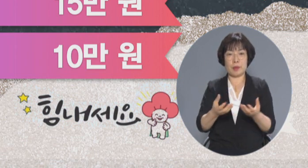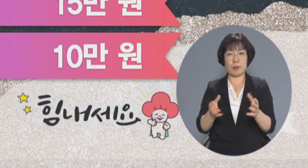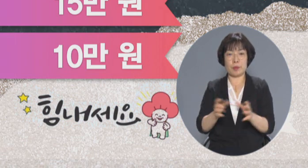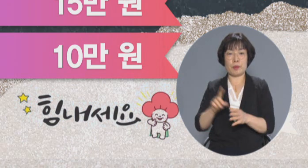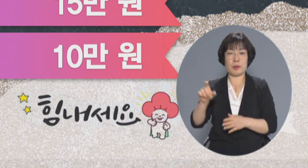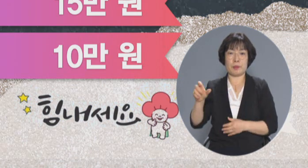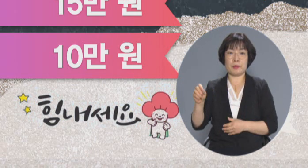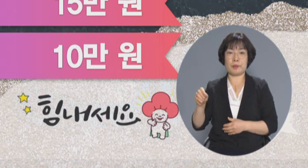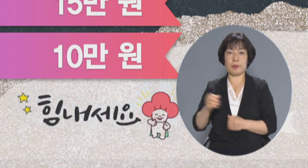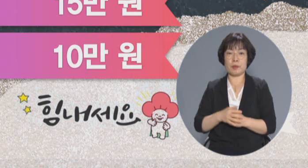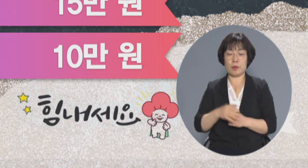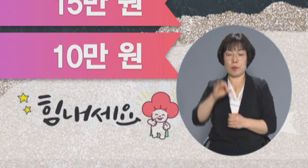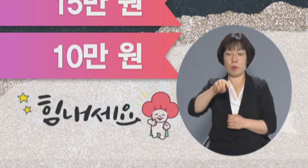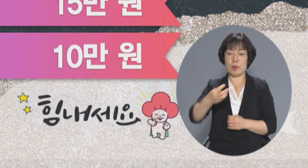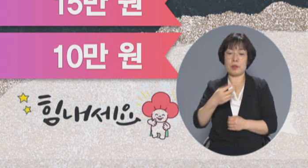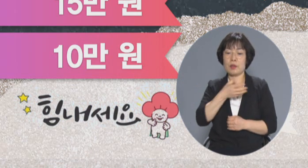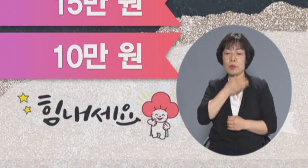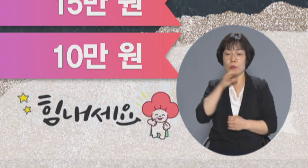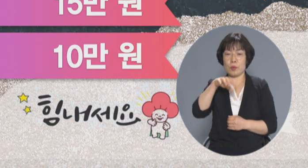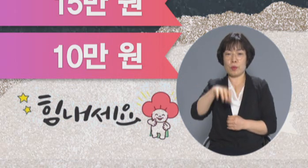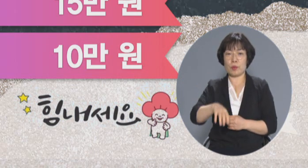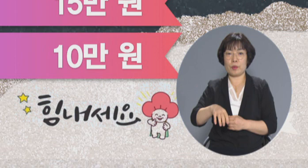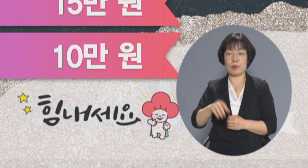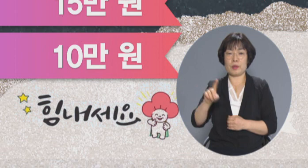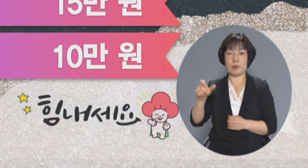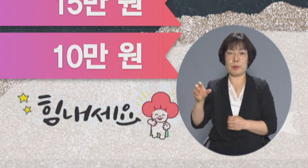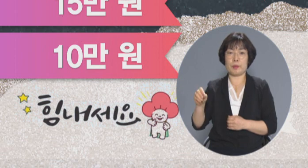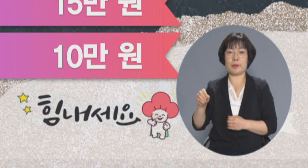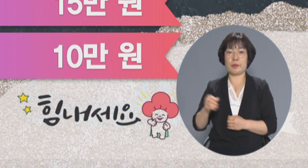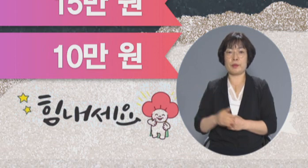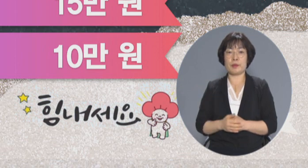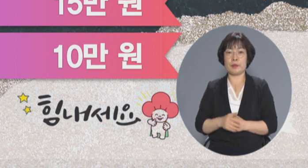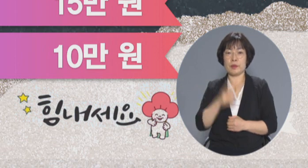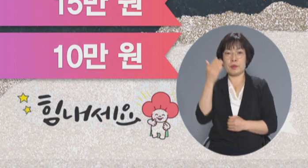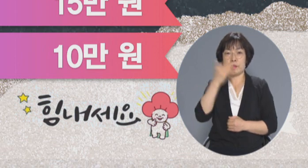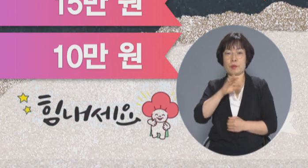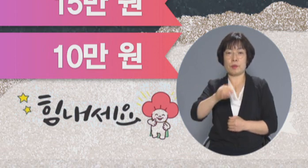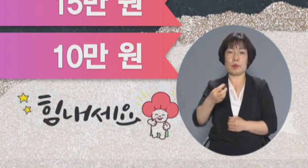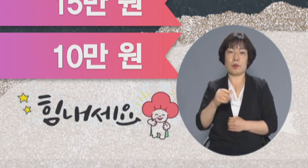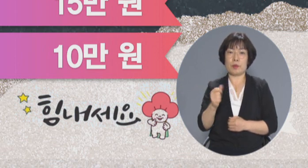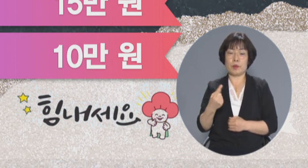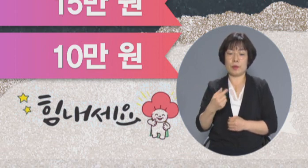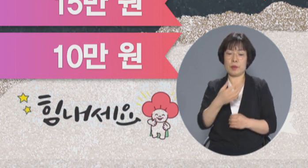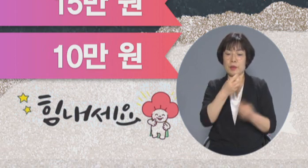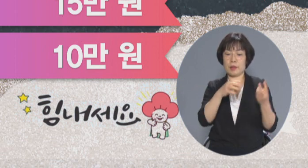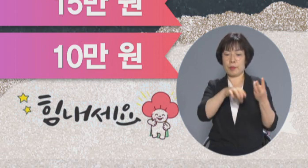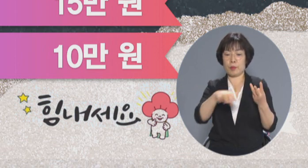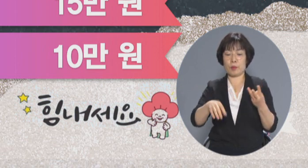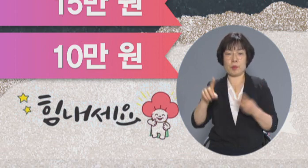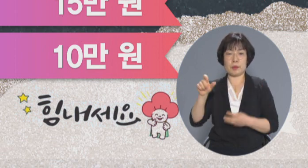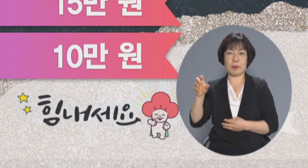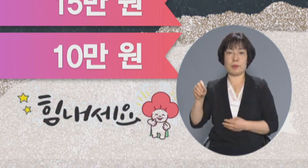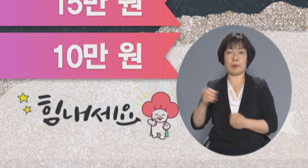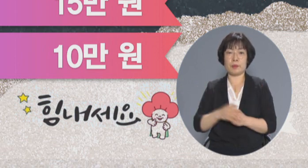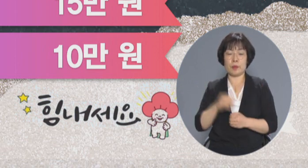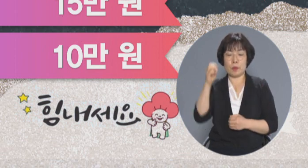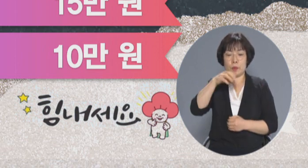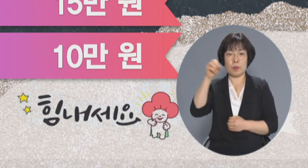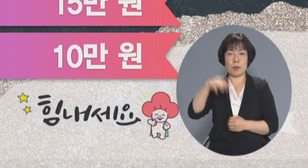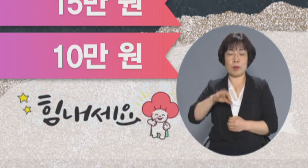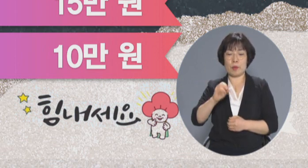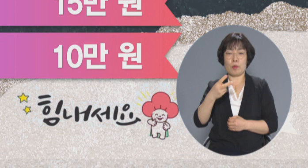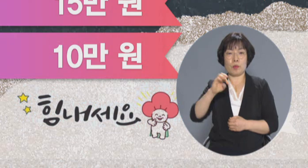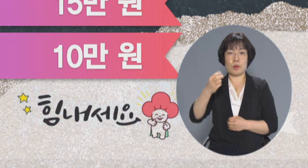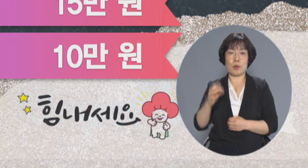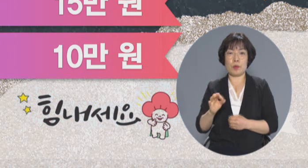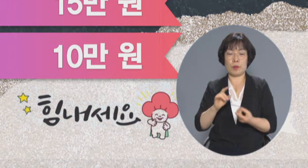15만 원, 월산 경로당 노인 회원 일동 15만 원, 여수시 월호동 3통 주민 일동 15만 원, 광양시 옥룡면